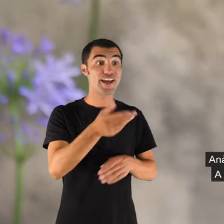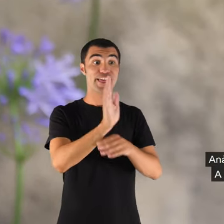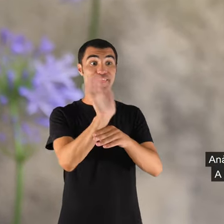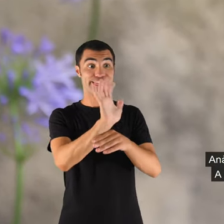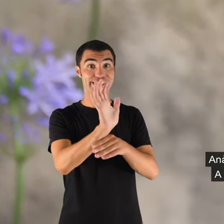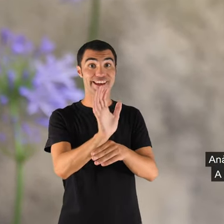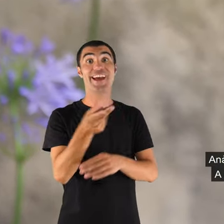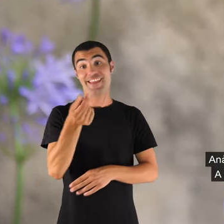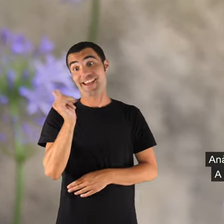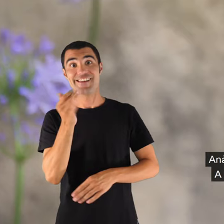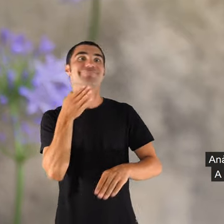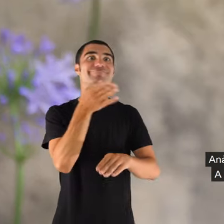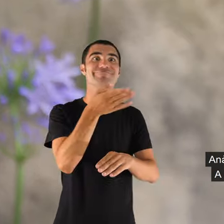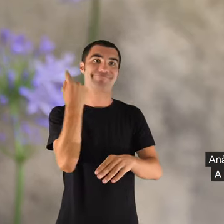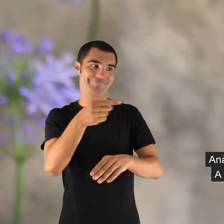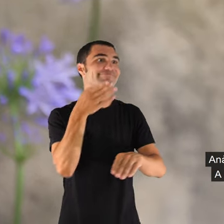prenien l'entrada